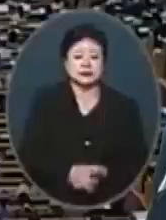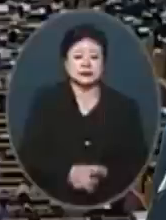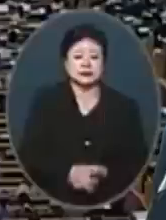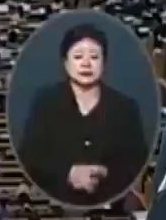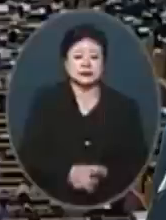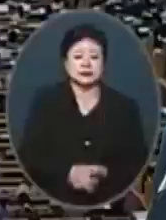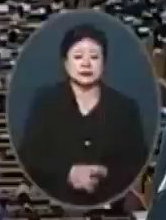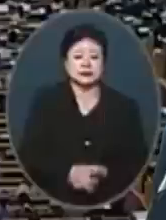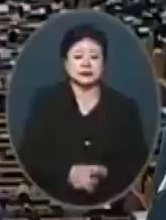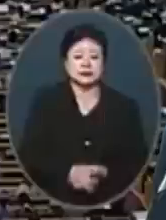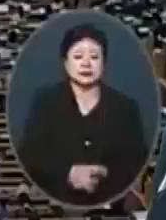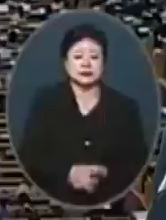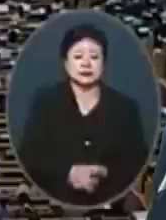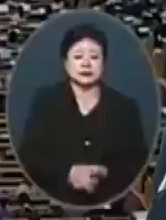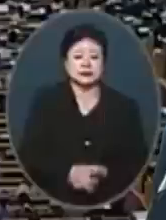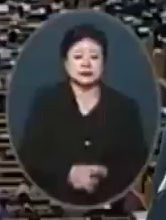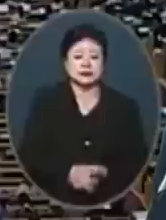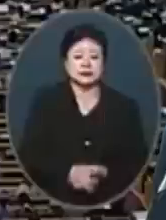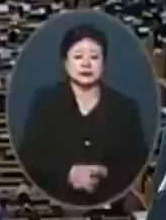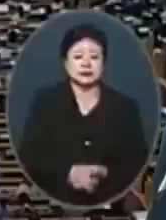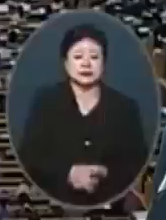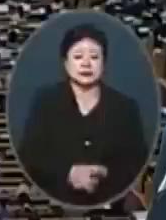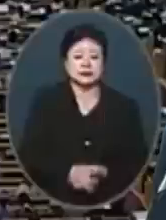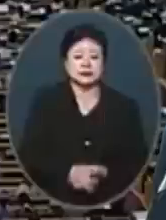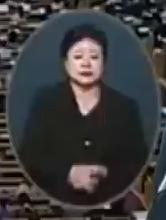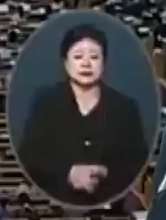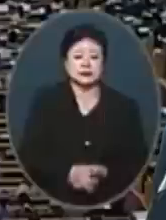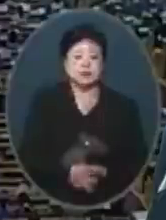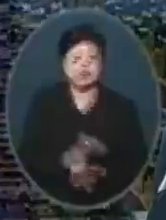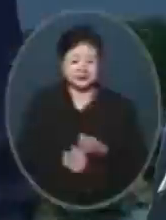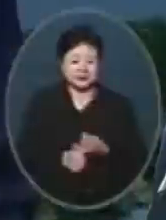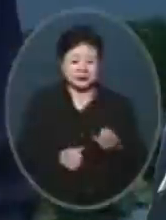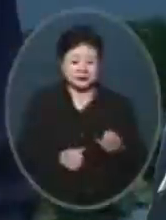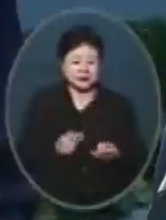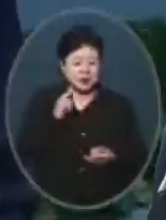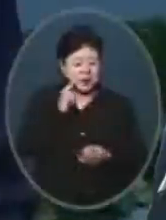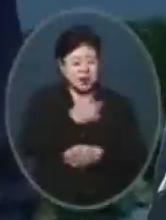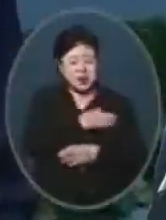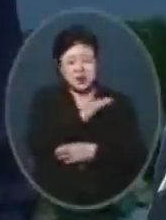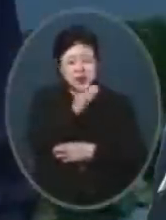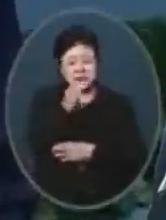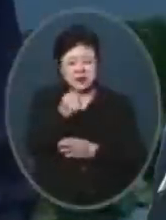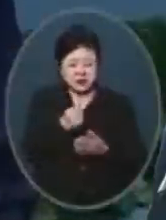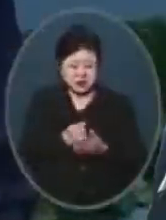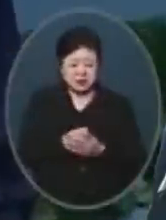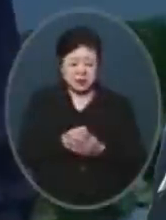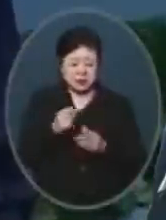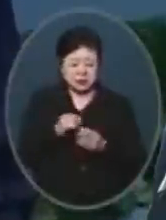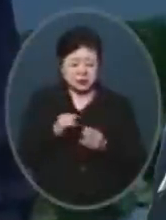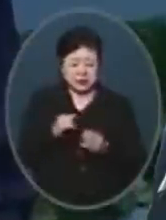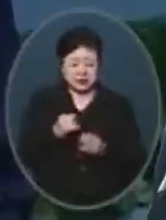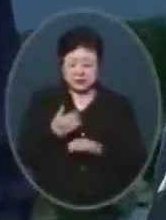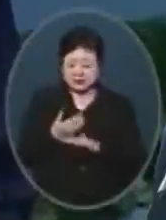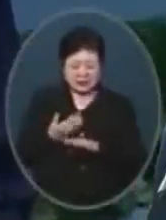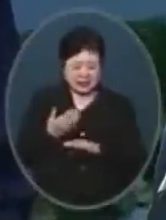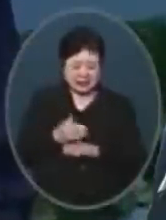사람이 우리 땅에 살려왔는데 눈부시게 이쁘기 때문에 우리 보통 사람은 데리고